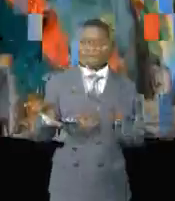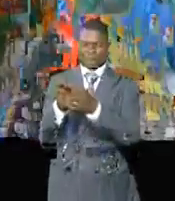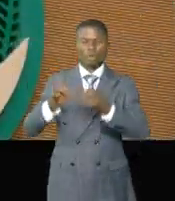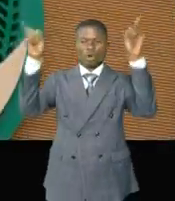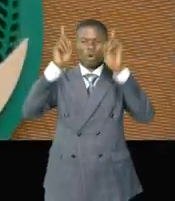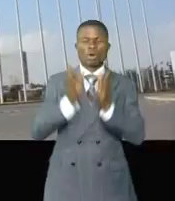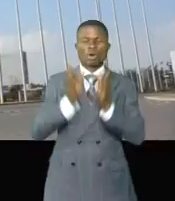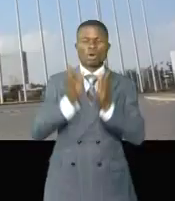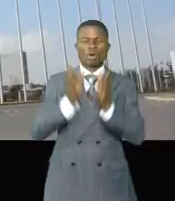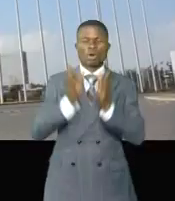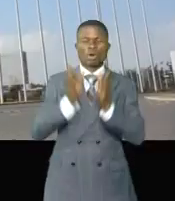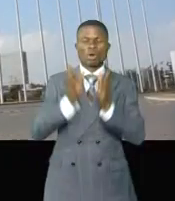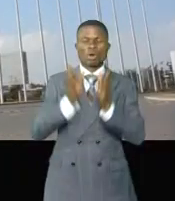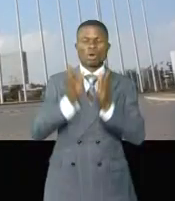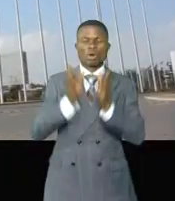L'OUA de